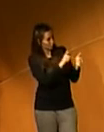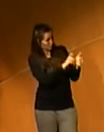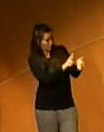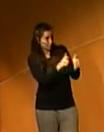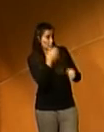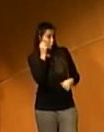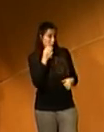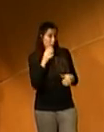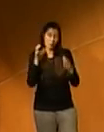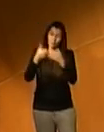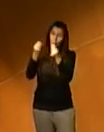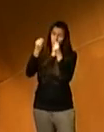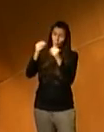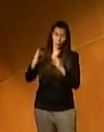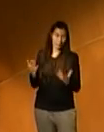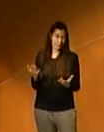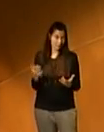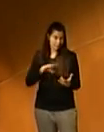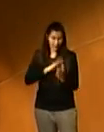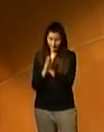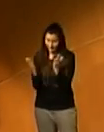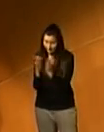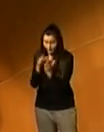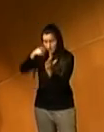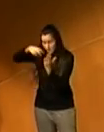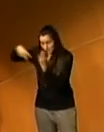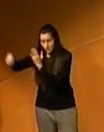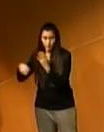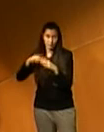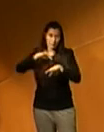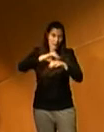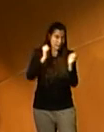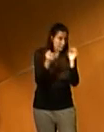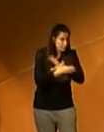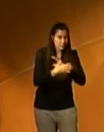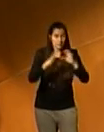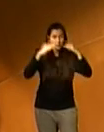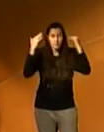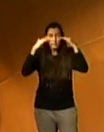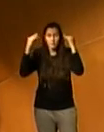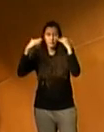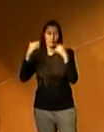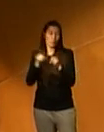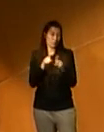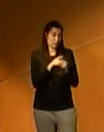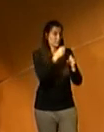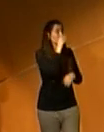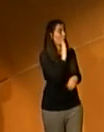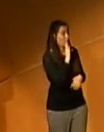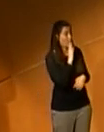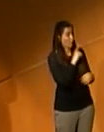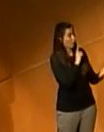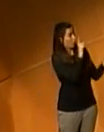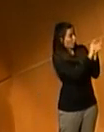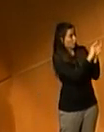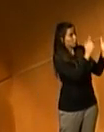seul, avec des livres, avec Internet, bien sûr, avec les parents, parce que quand on rencontre les